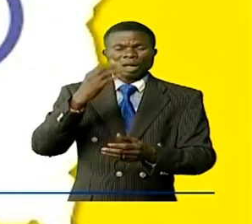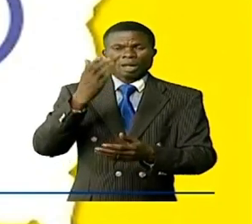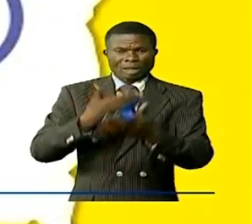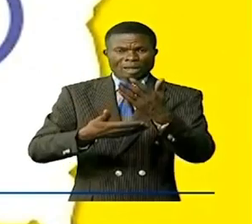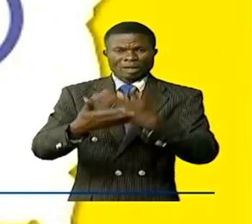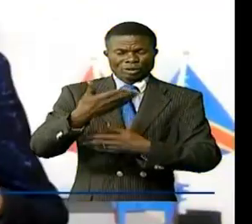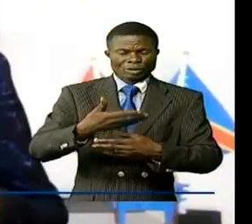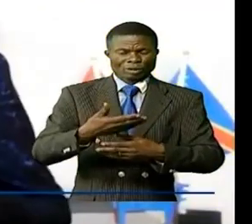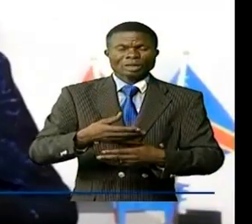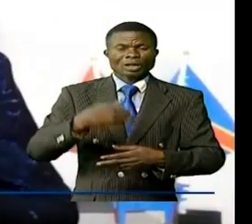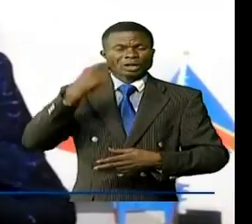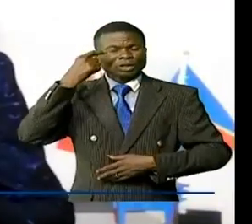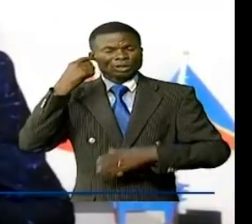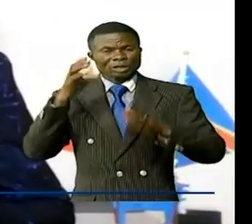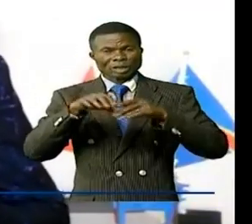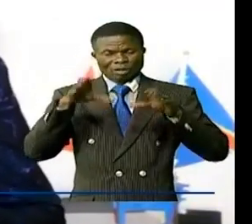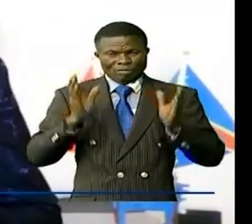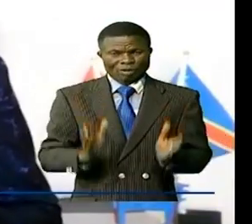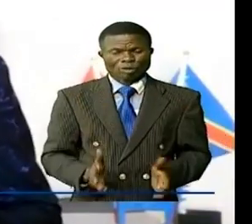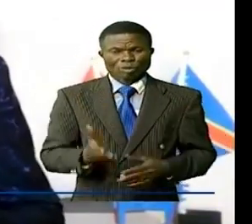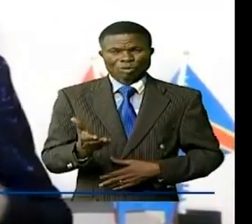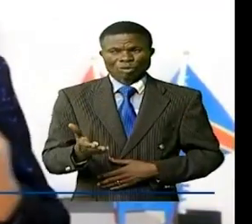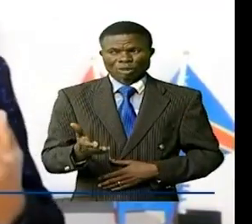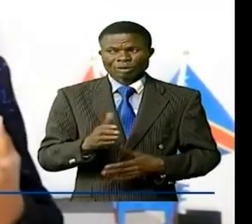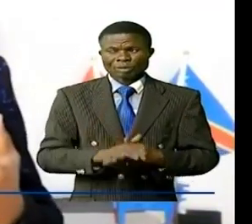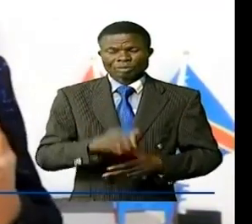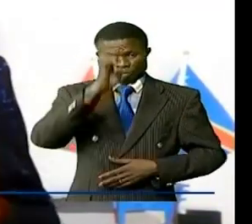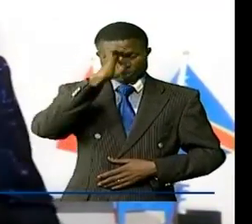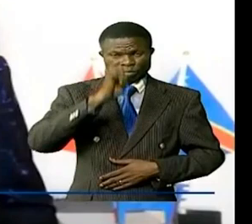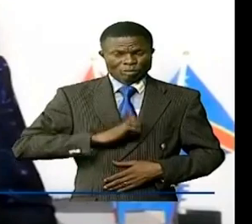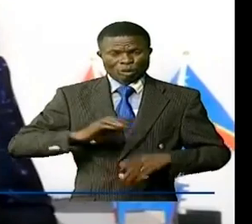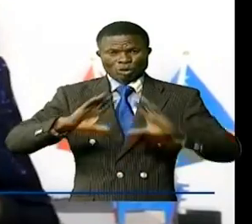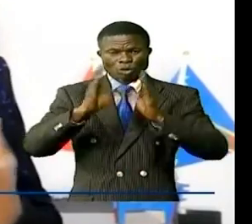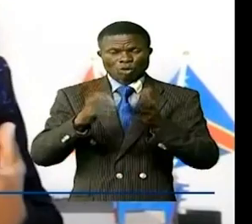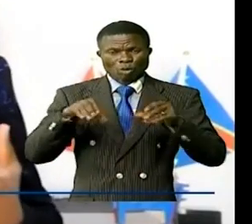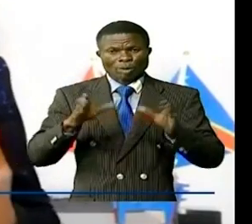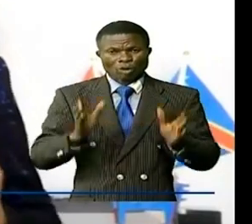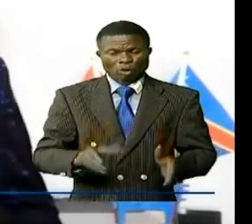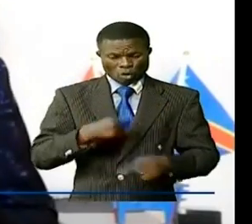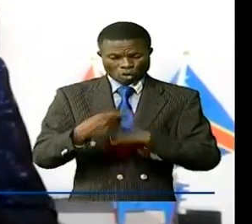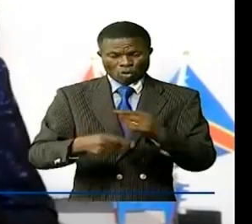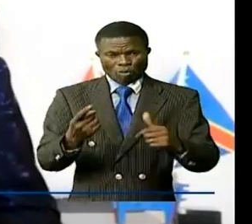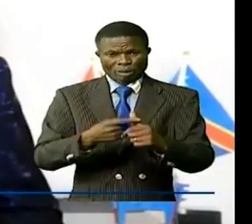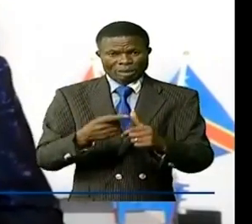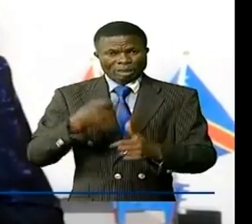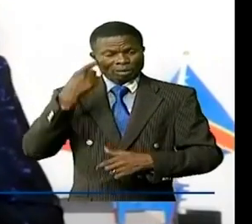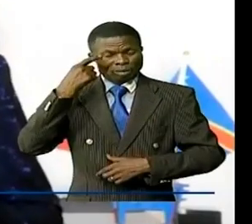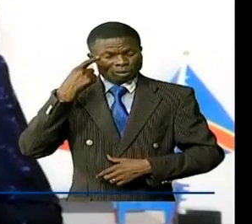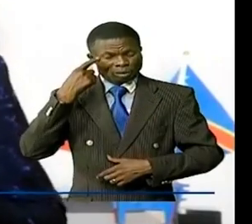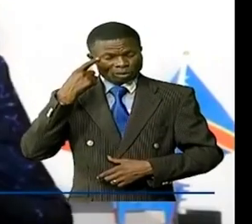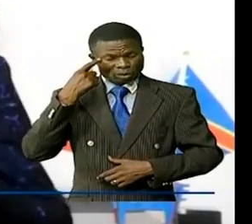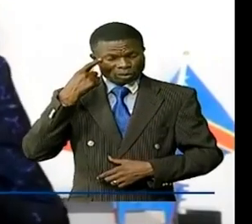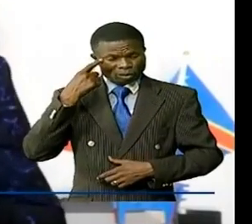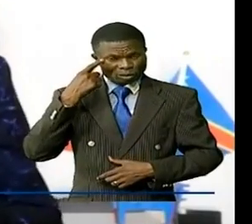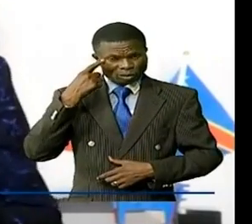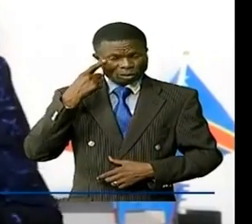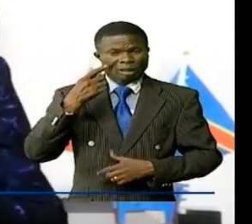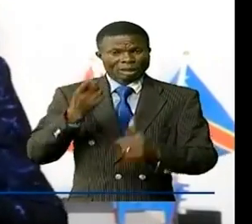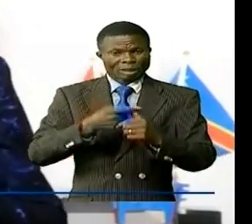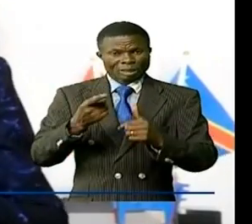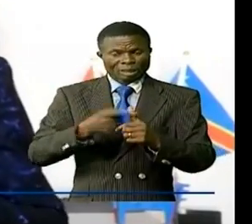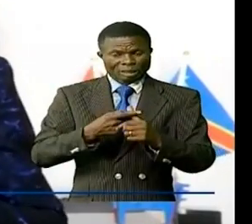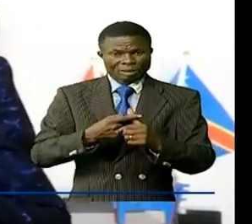deux pays. Excellence, monsieur l'ambassadeur, au nom de la communauté congolaise en formation en Chine et du mien propre, je tiens d'abord à